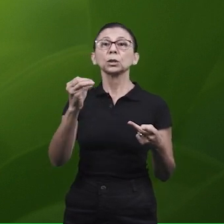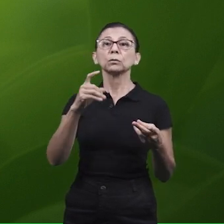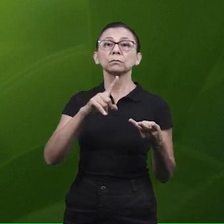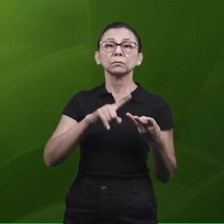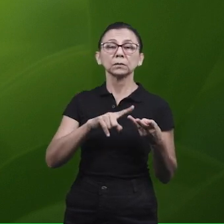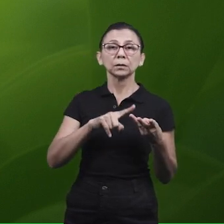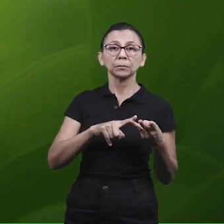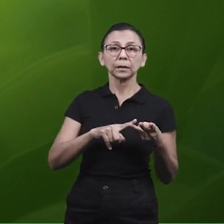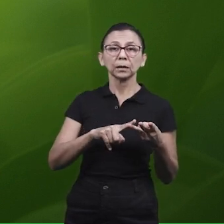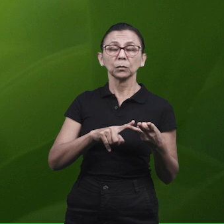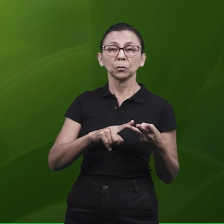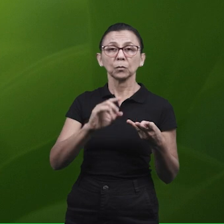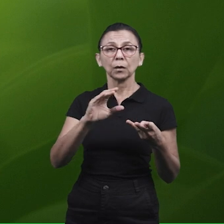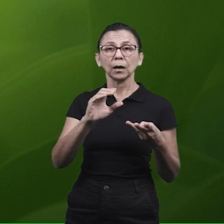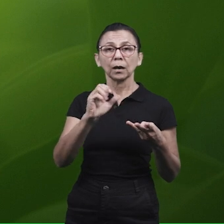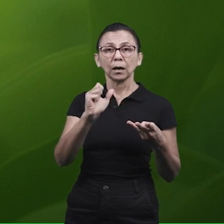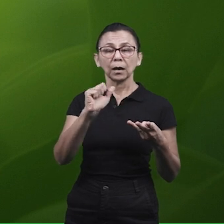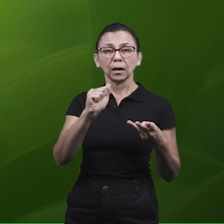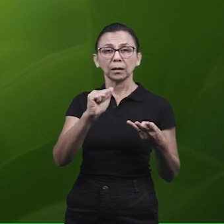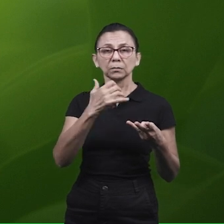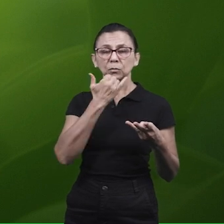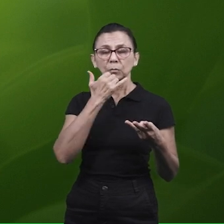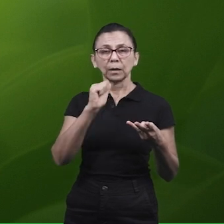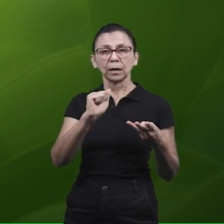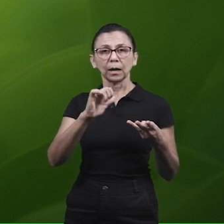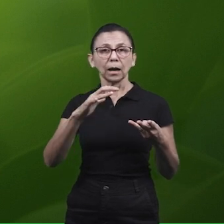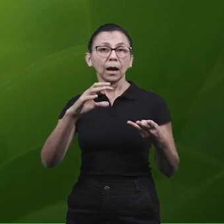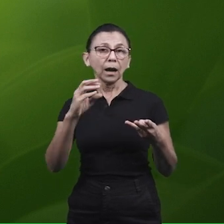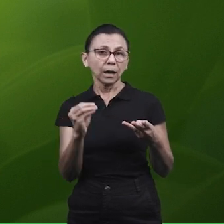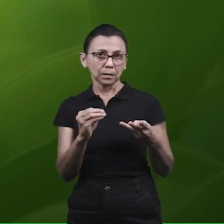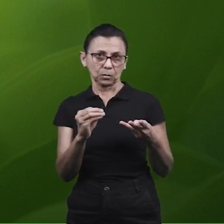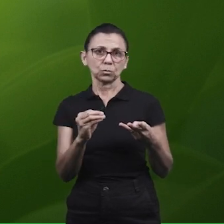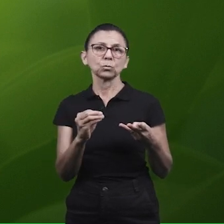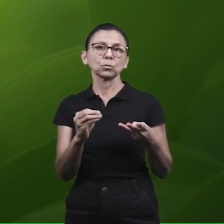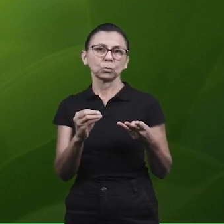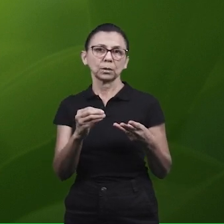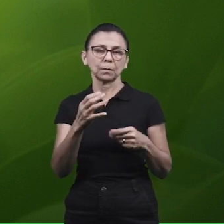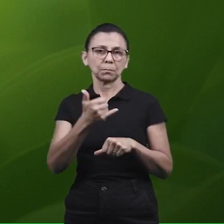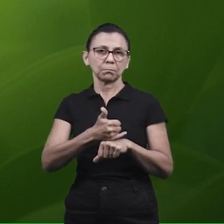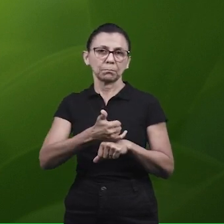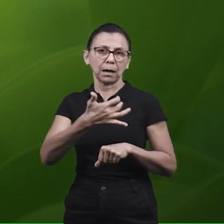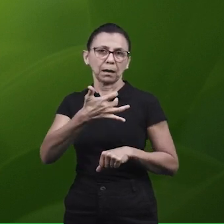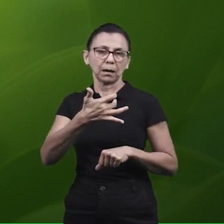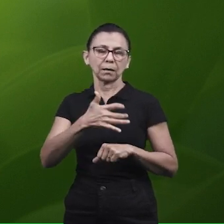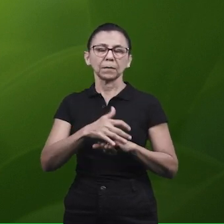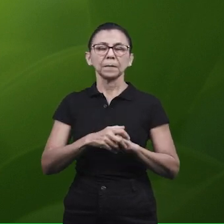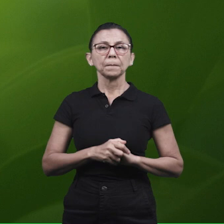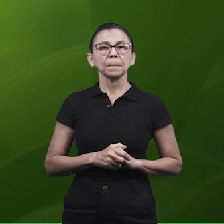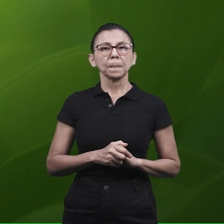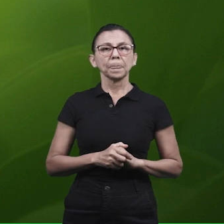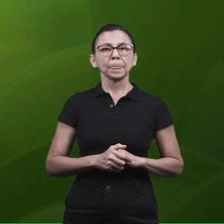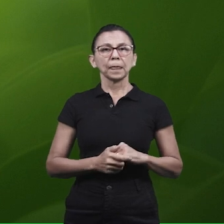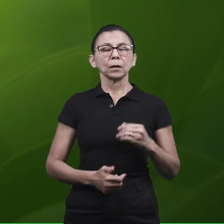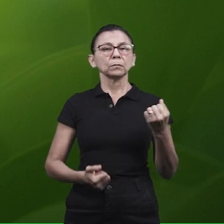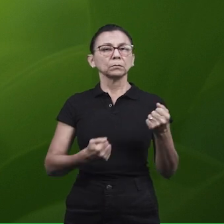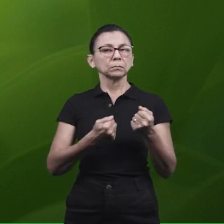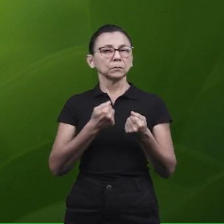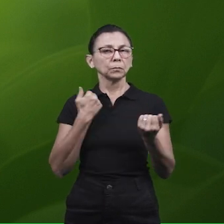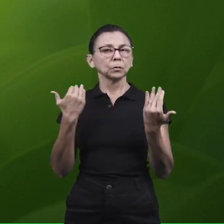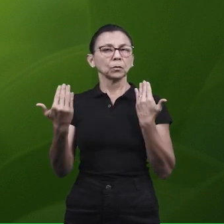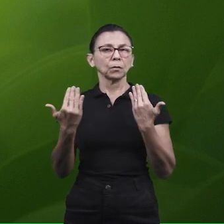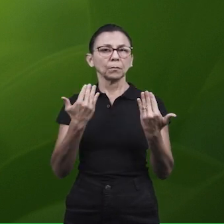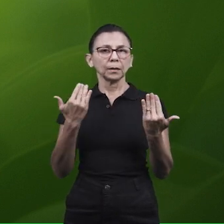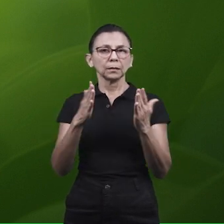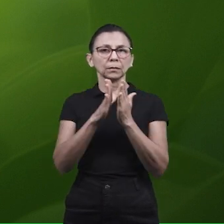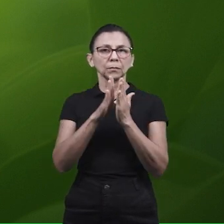le cuivre, l'estin, donc, et aussi l'acier. On laisse les pasteurs